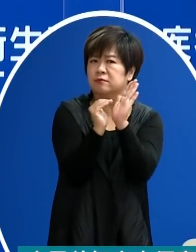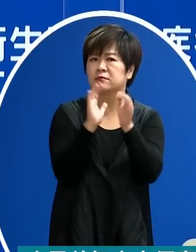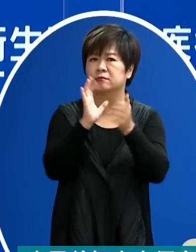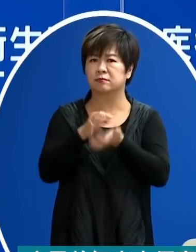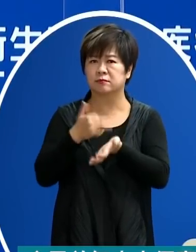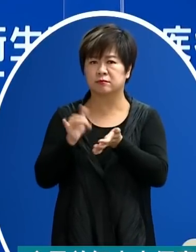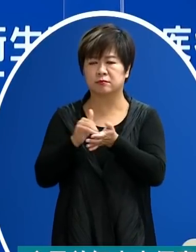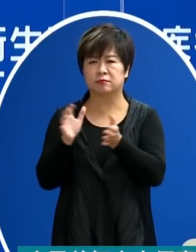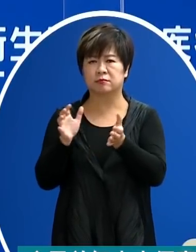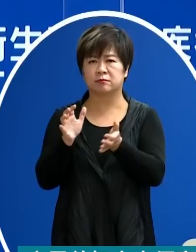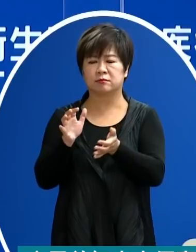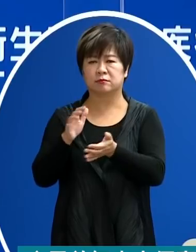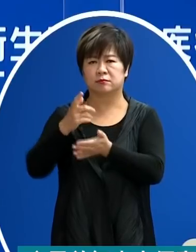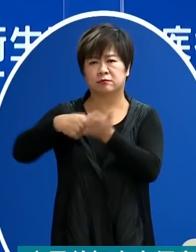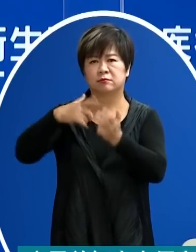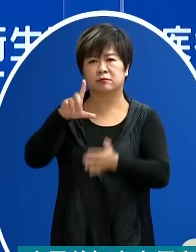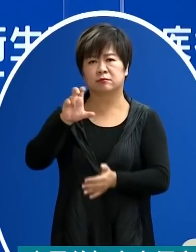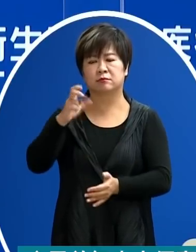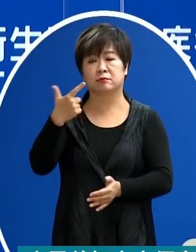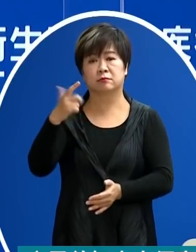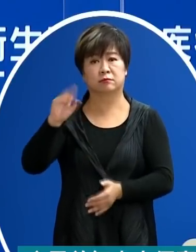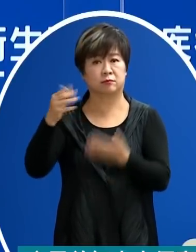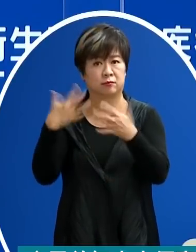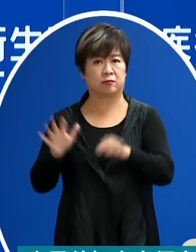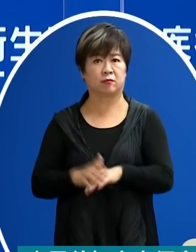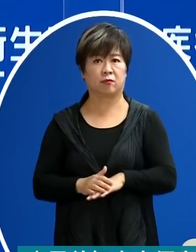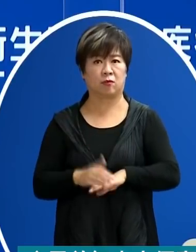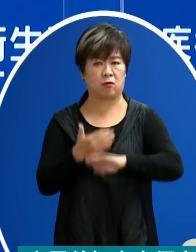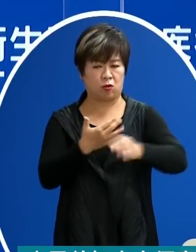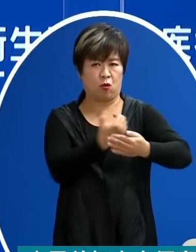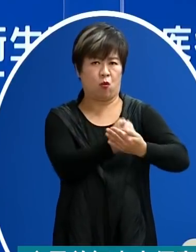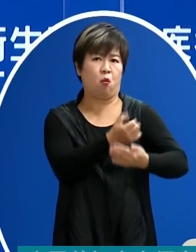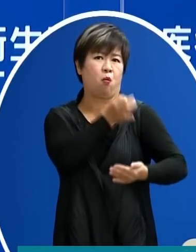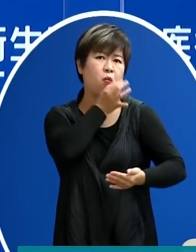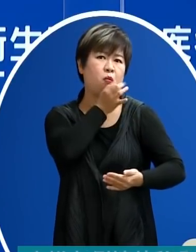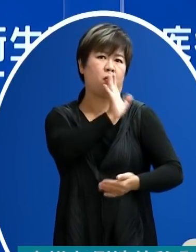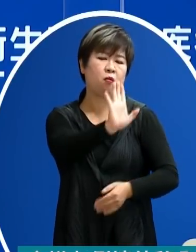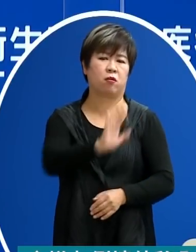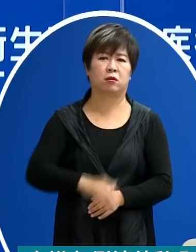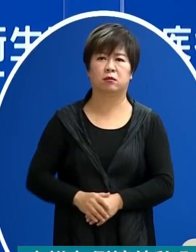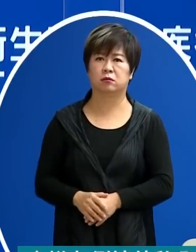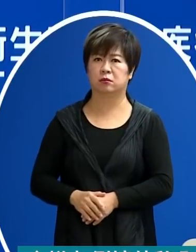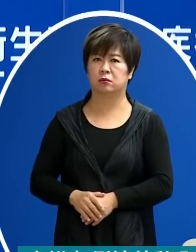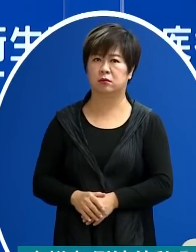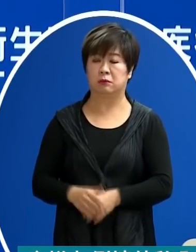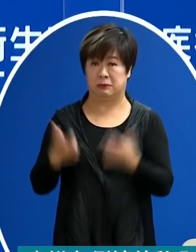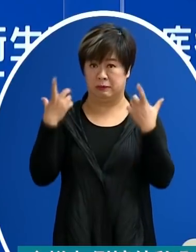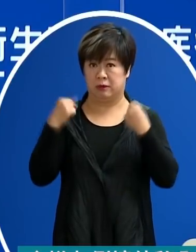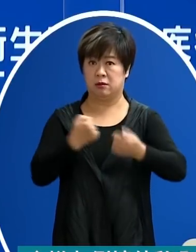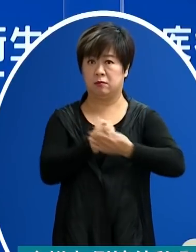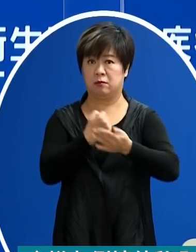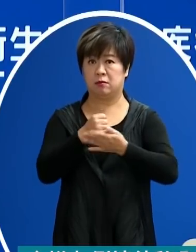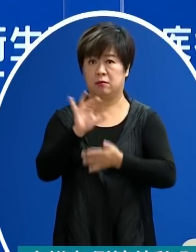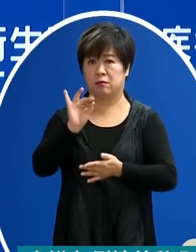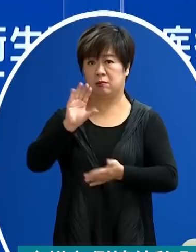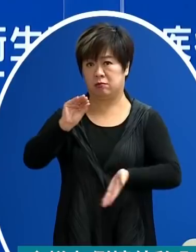是用了76万多哦，所以手头上我们还有将近100万，我们有超过100万